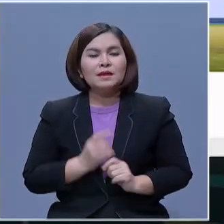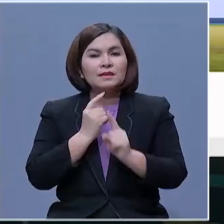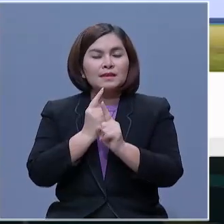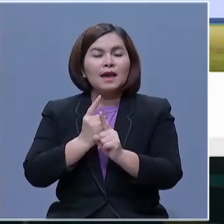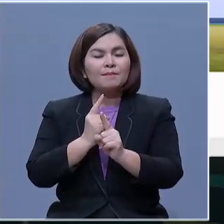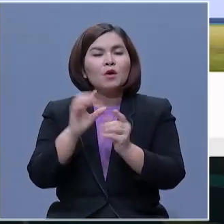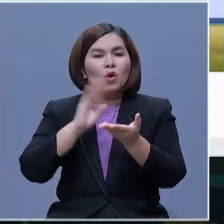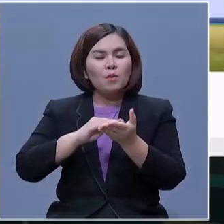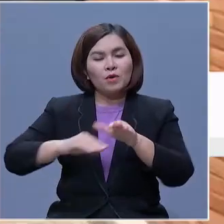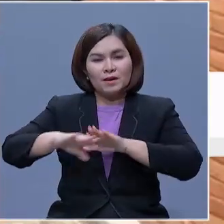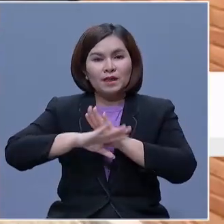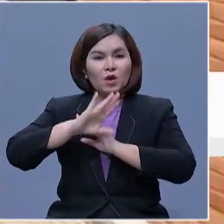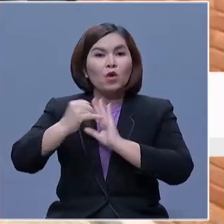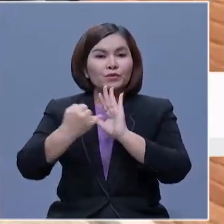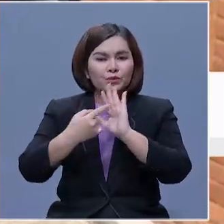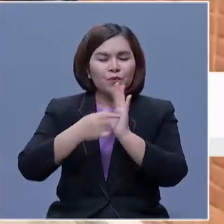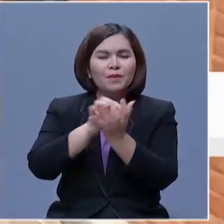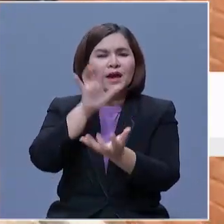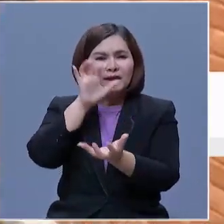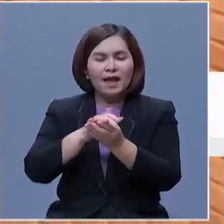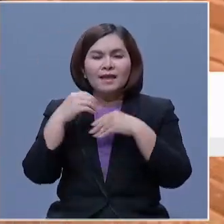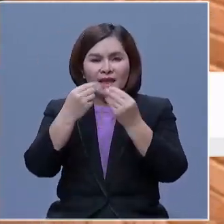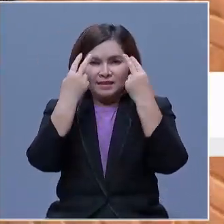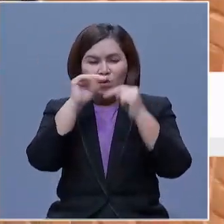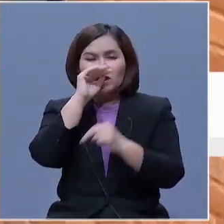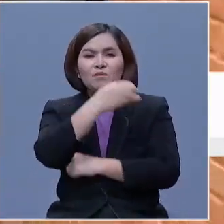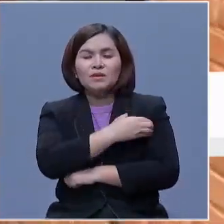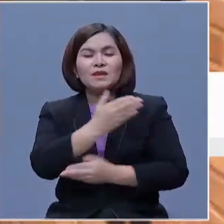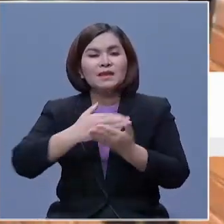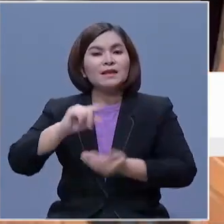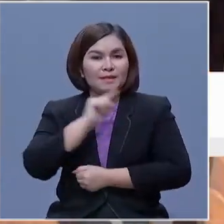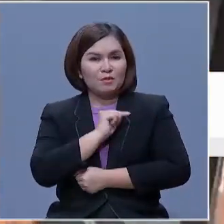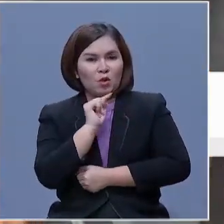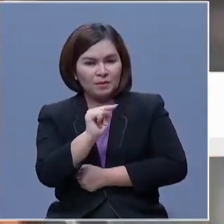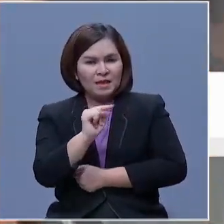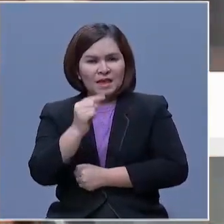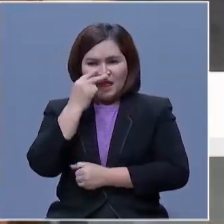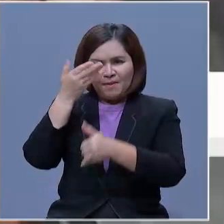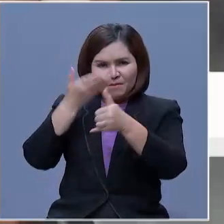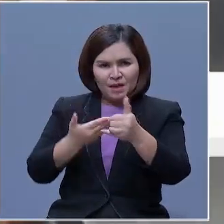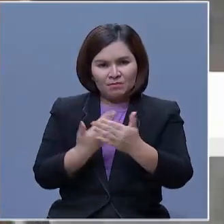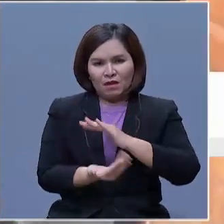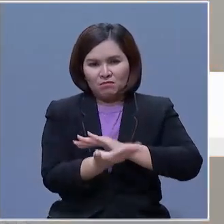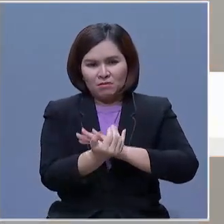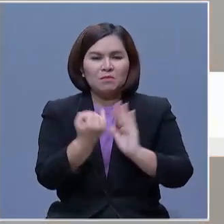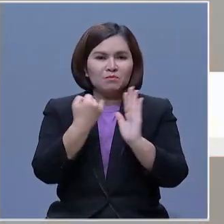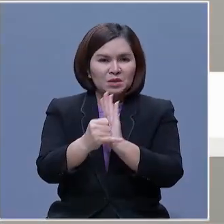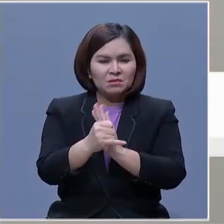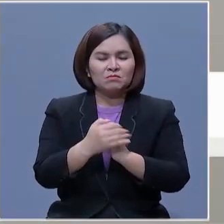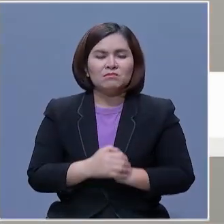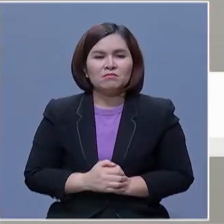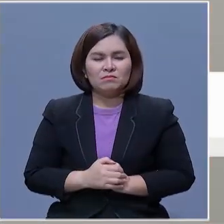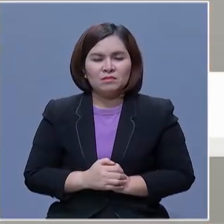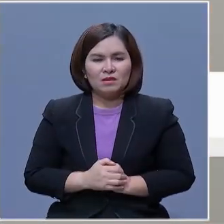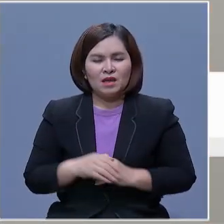สมุทรปราการสั่งการให้นายกเทศมนตรีเมืองบางแก้วค่ะหยุดปฏิบัติหน้าที่จากกรณีถูกกล่าวหาว่ามีพฤติกรรมเรียกรับเงินสินบนจากผู้ประกอบ